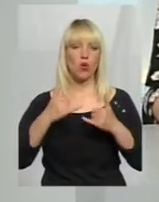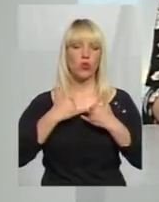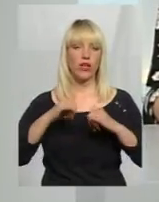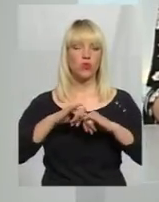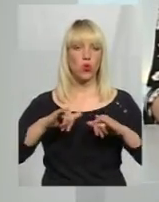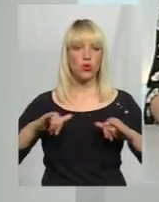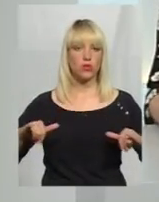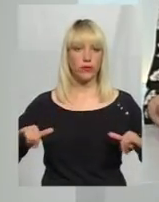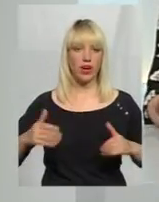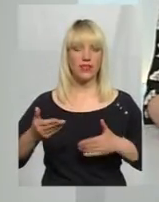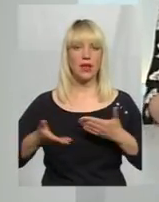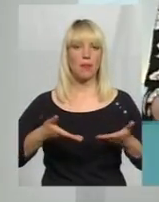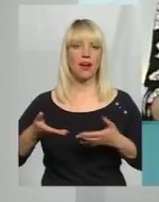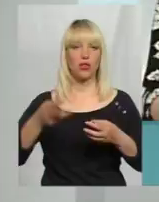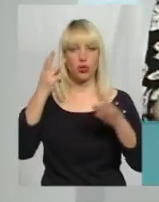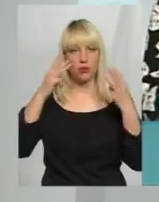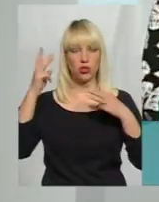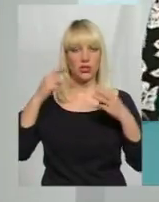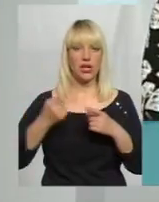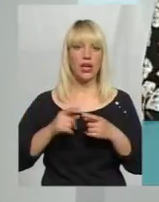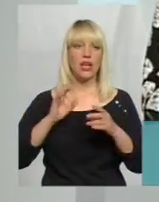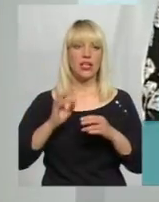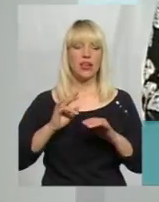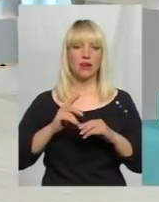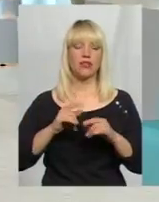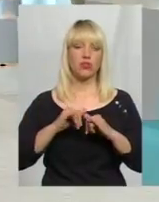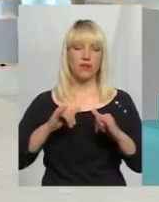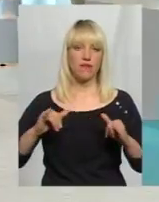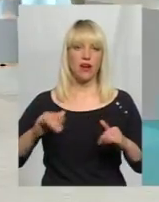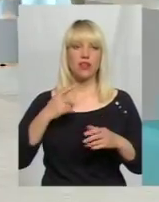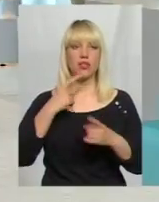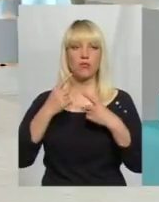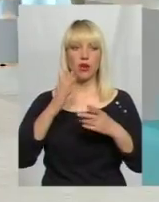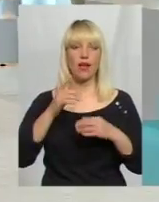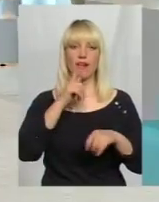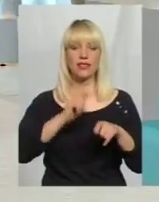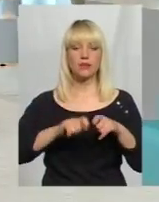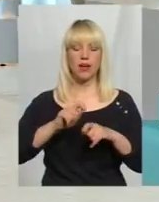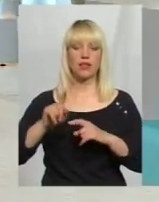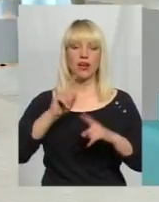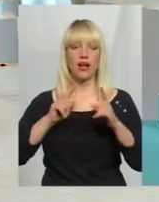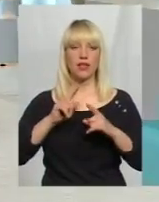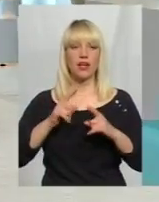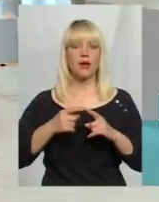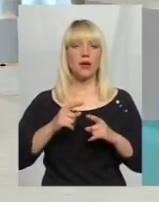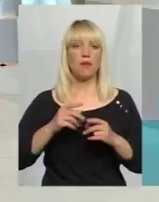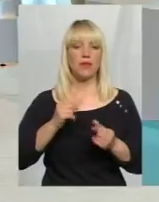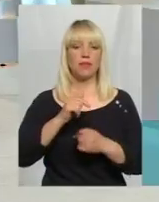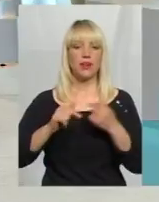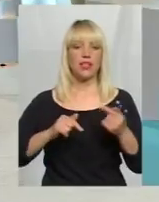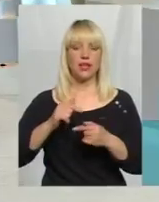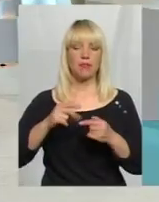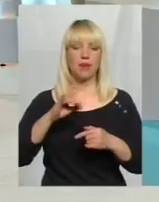розвивається прет-а-порте і як заробляють на ньому, поведемо мову з експертом Ради підприємців при Кабінеті міністрів України та заступником